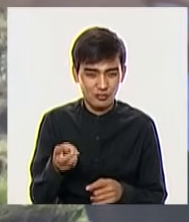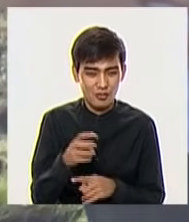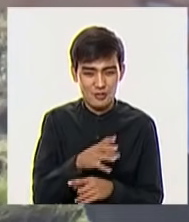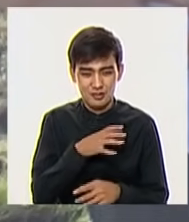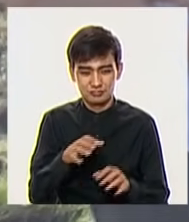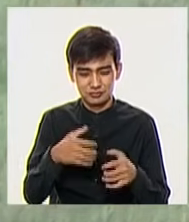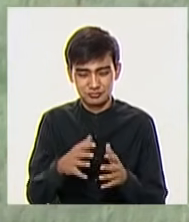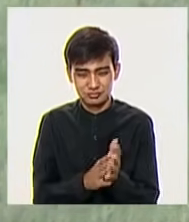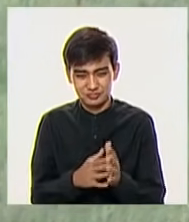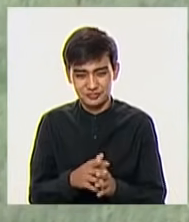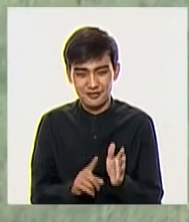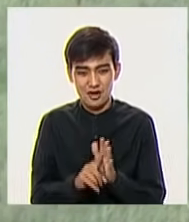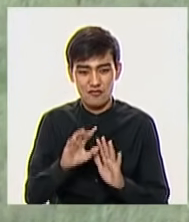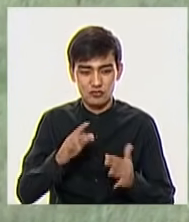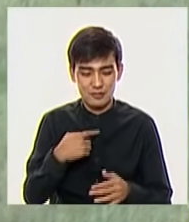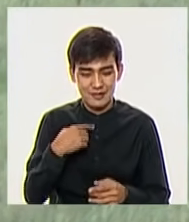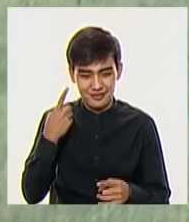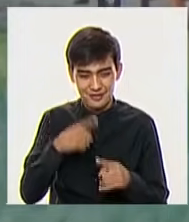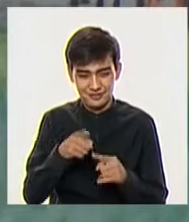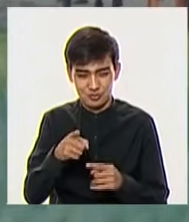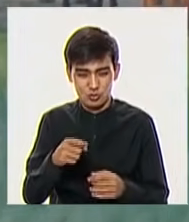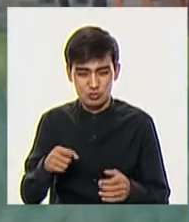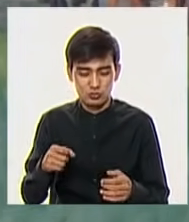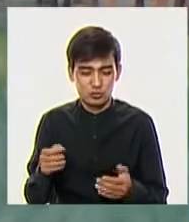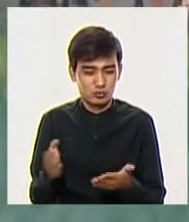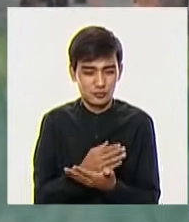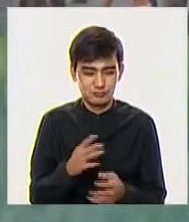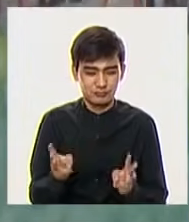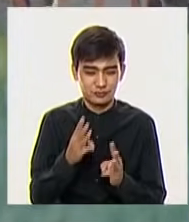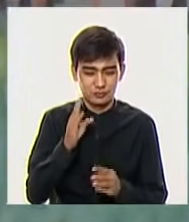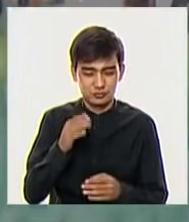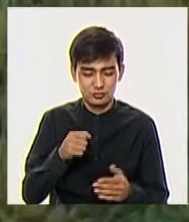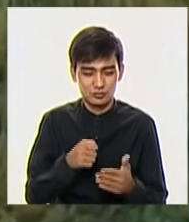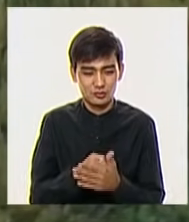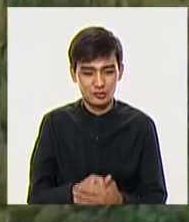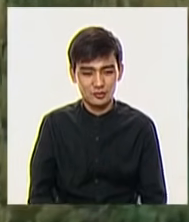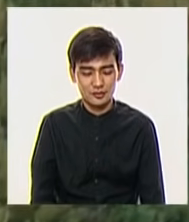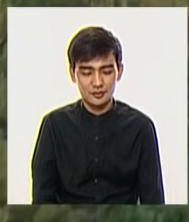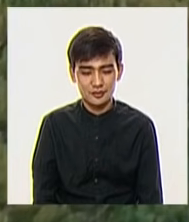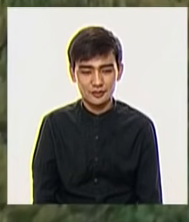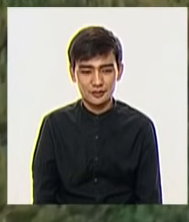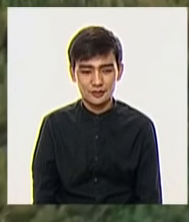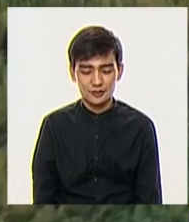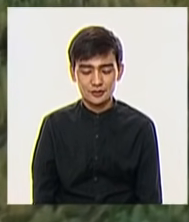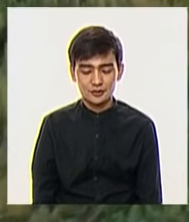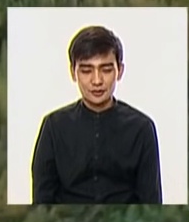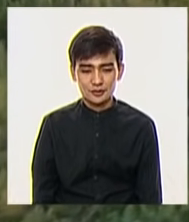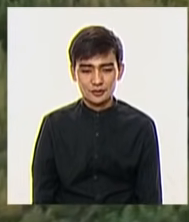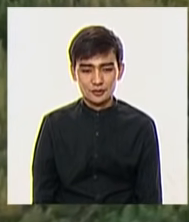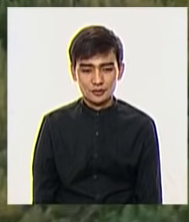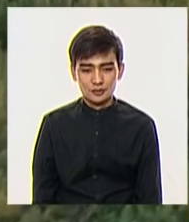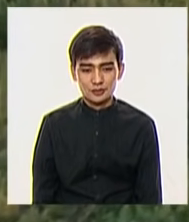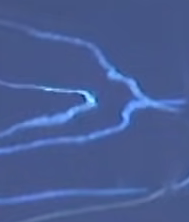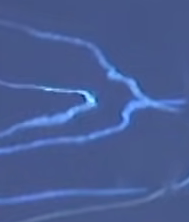қорған жайылымымызды жырта бастаса, техниканы төңкеріп тастауға дейін барамыз дейді. Руслан Жасұланұлы, Қуан Шәлтенов, информбюро, солтүстік